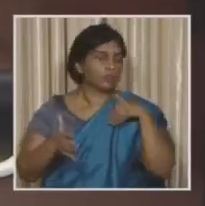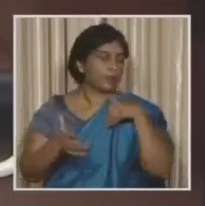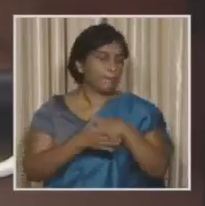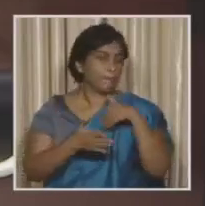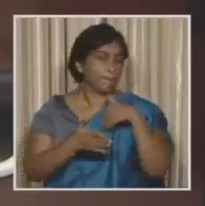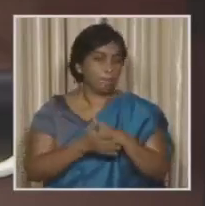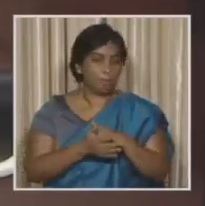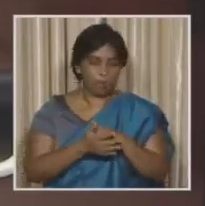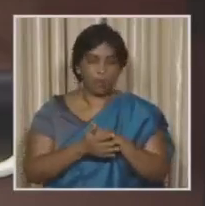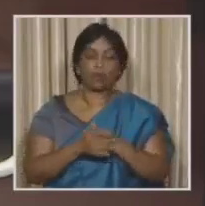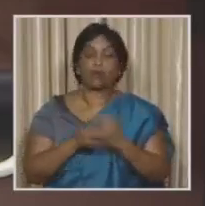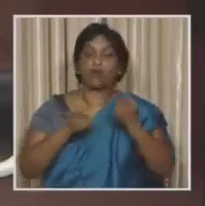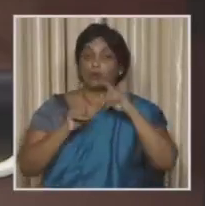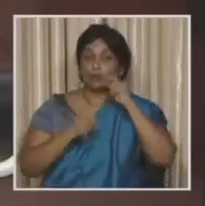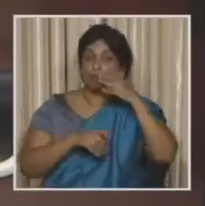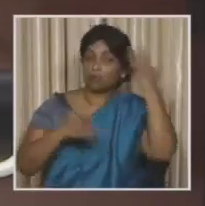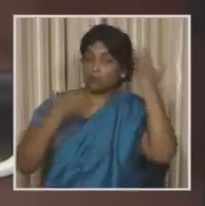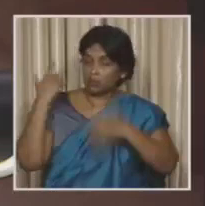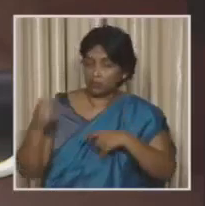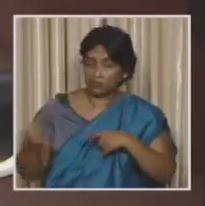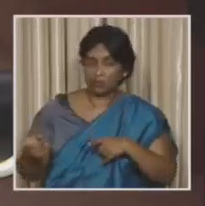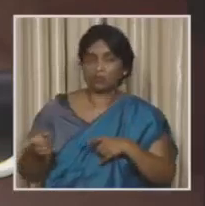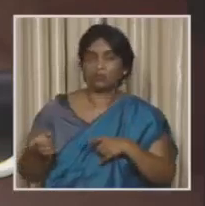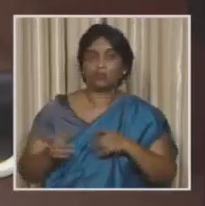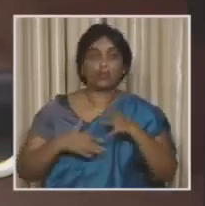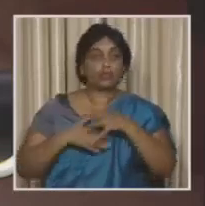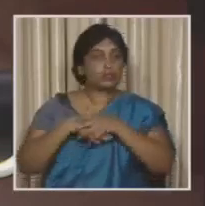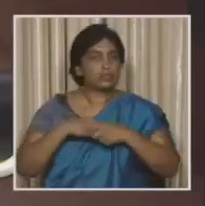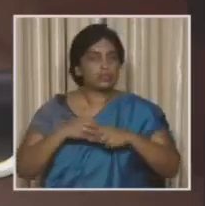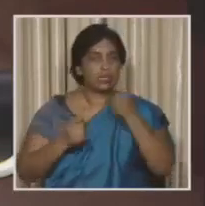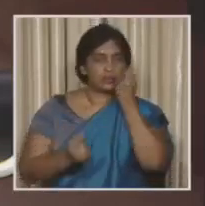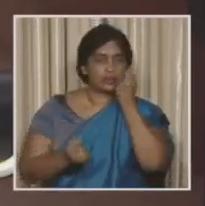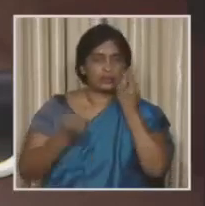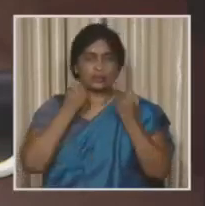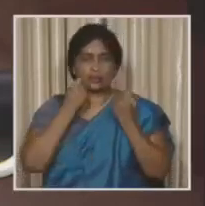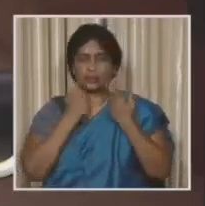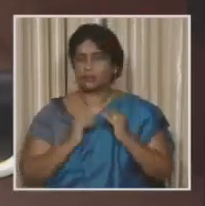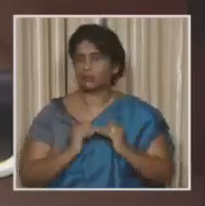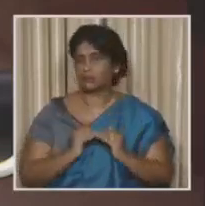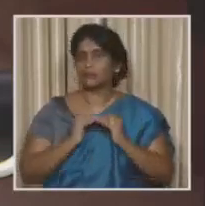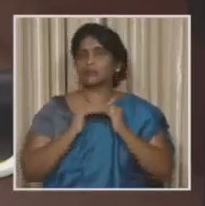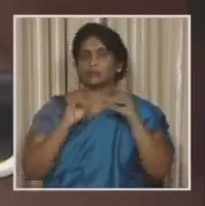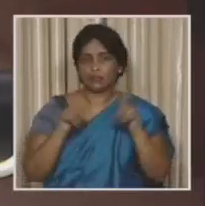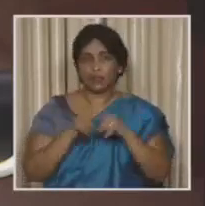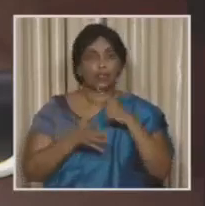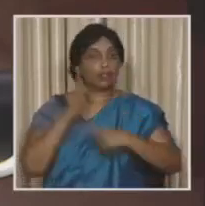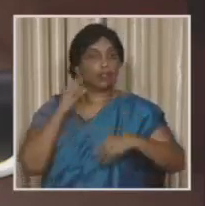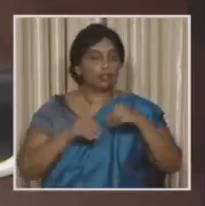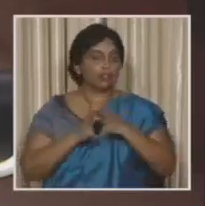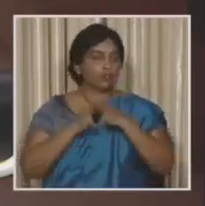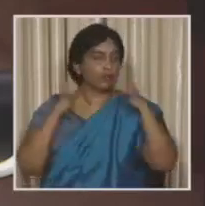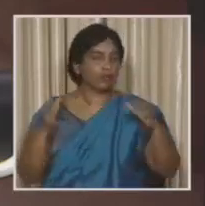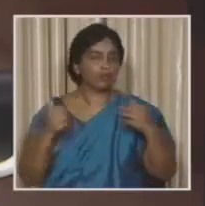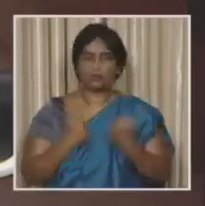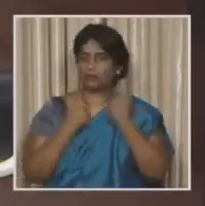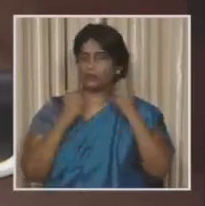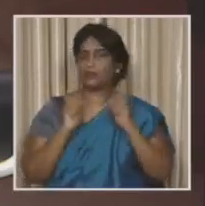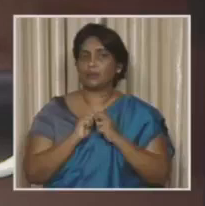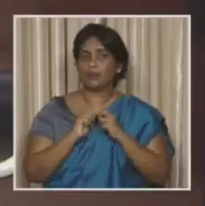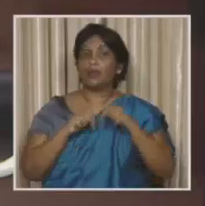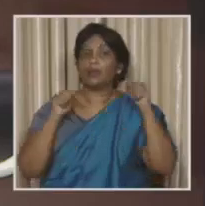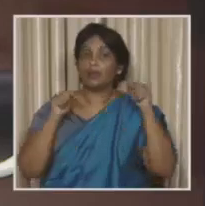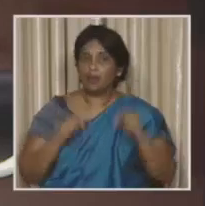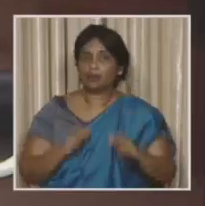වුණා. අනිත් ජනතාව ඝාතනයට පත් වුණා. ජාතීන් අතර සැකය විශ්වාසය වර්ධනය වුණා. දේශපාලන විශාල ගැටුමක් නිර්මාණය වුණා.